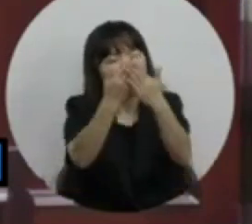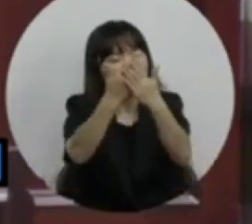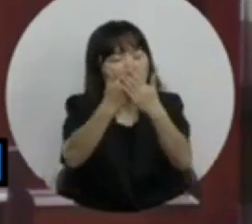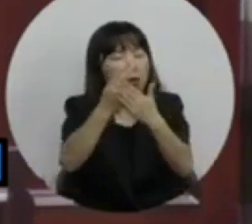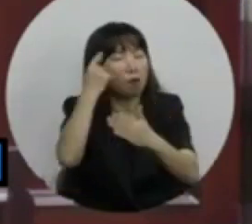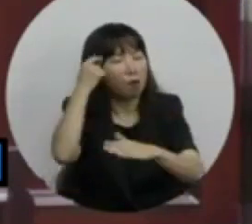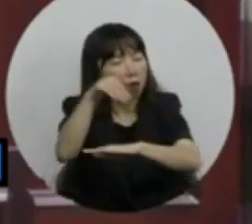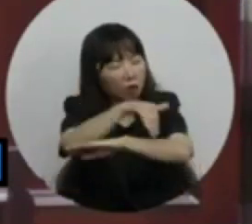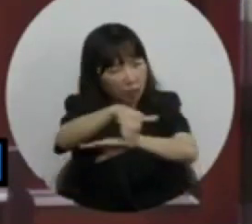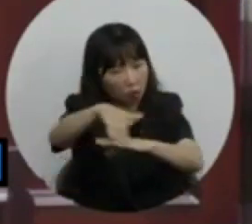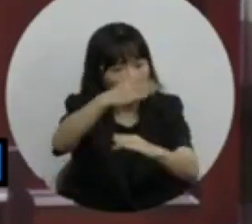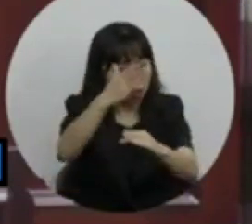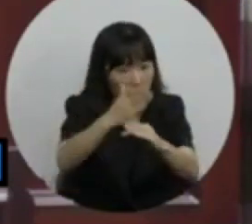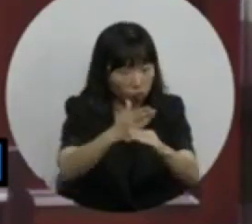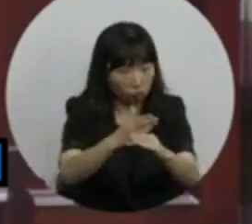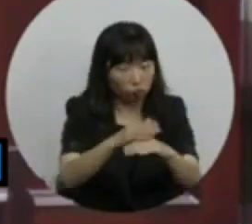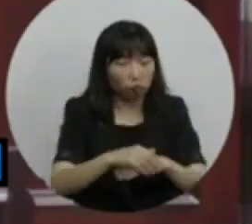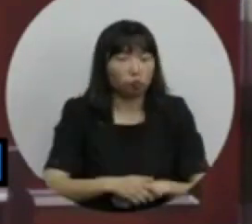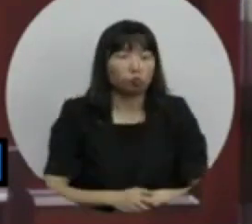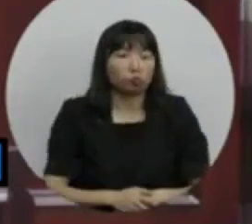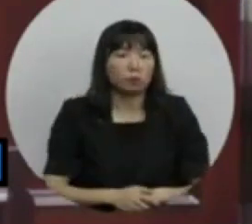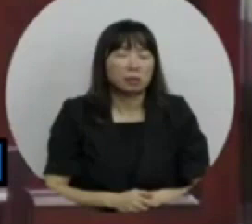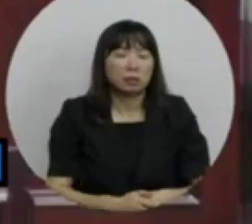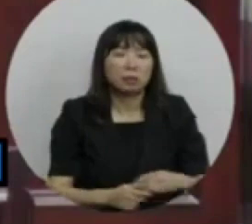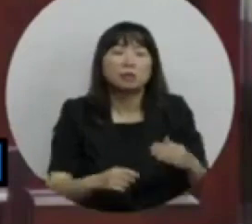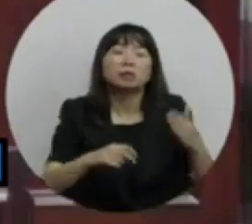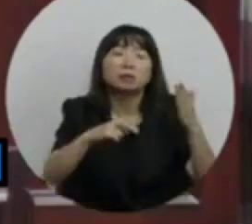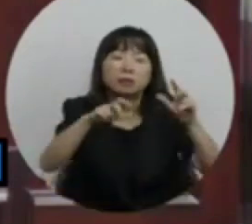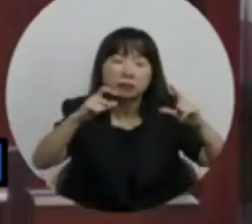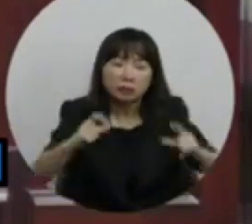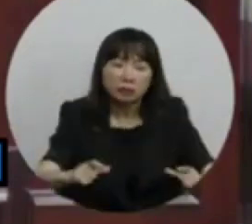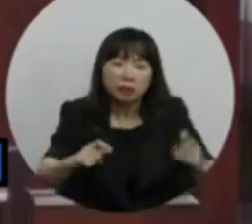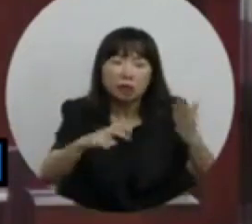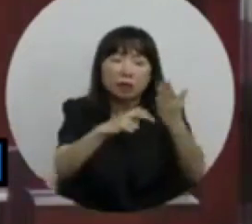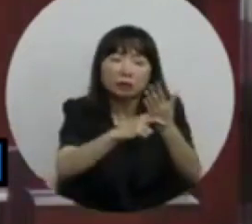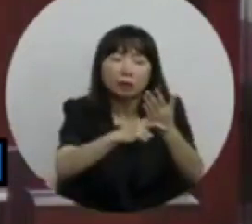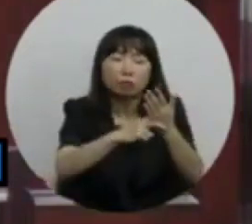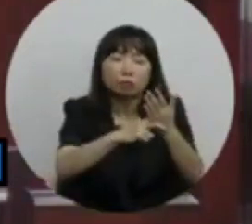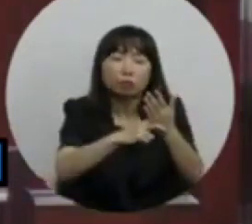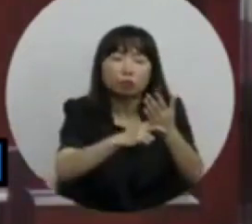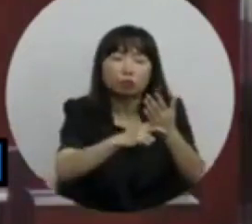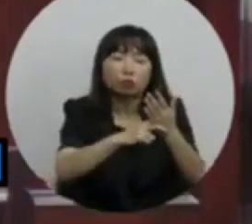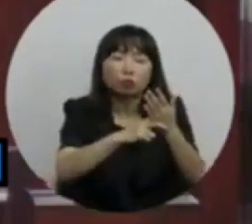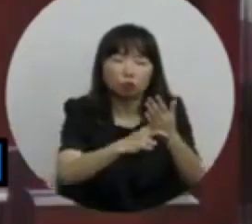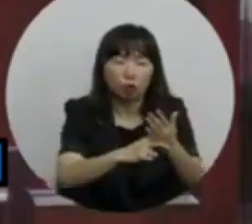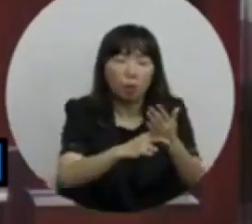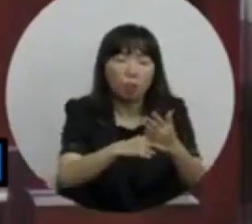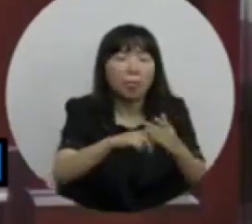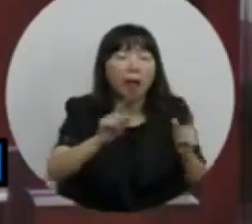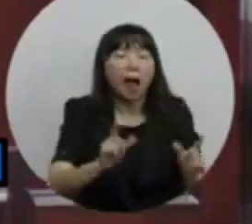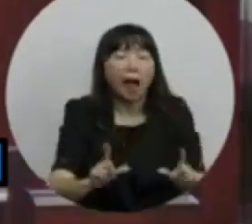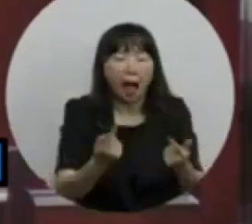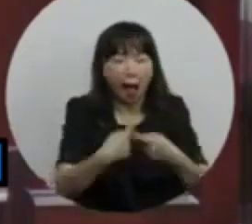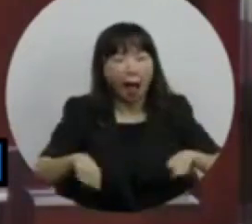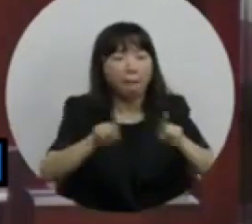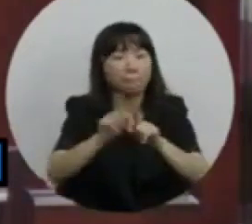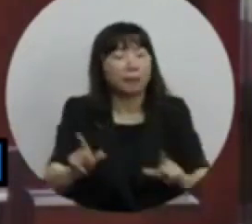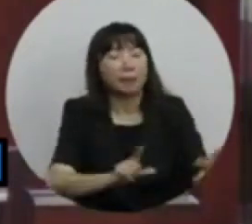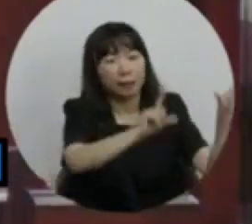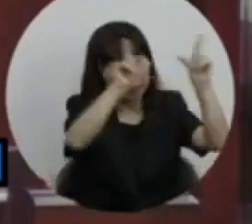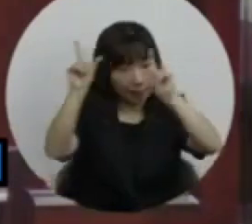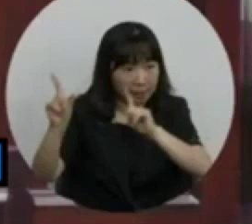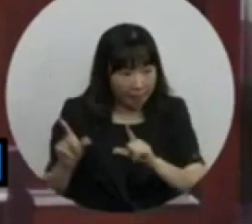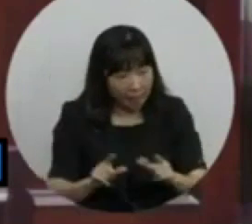지역에서 소비한 금액의 일정액을 지역 상품권으로 들려주는 상생 바우처 사업은 이미